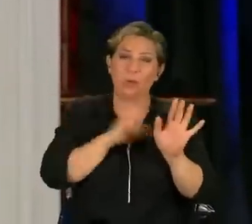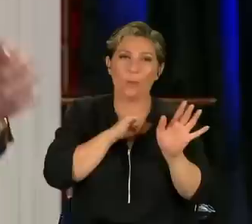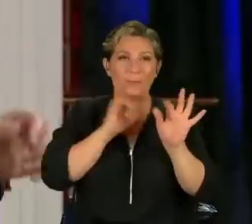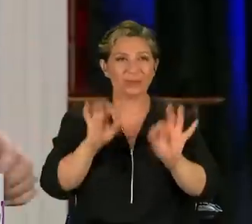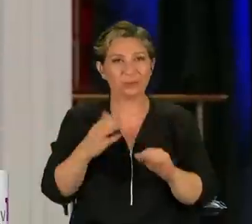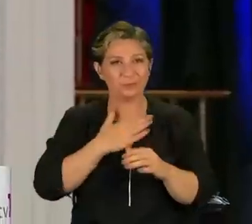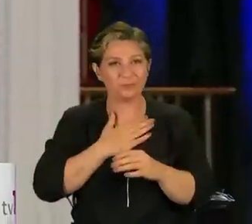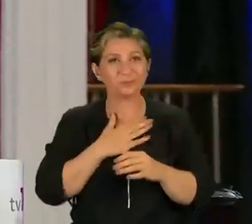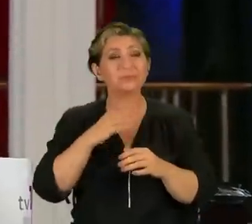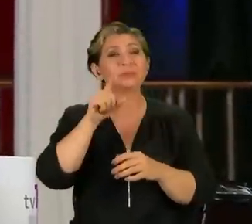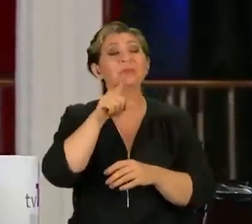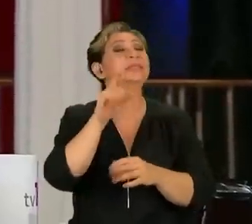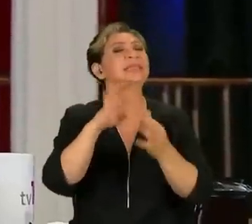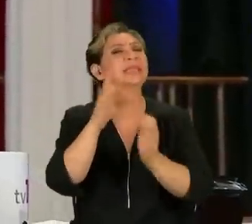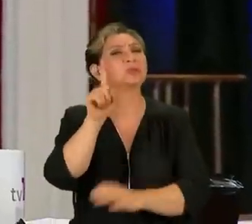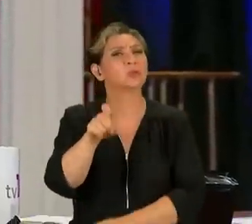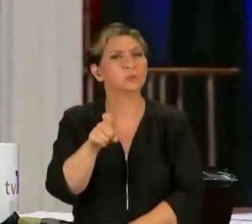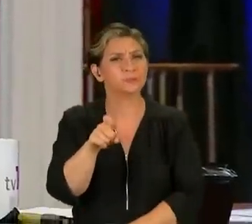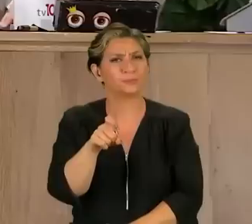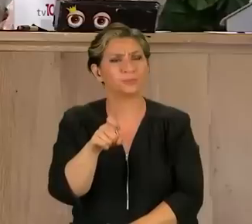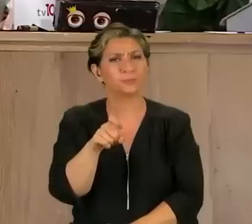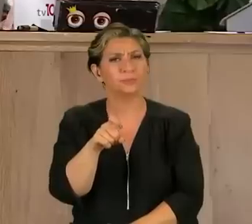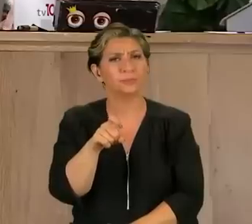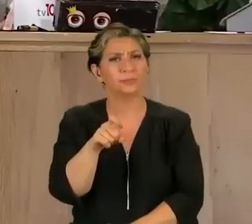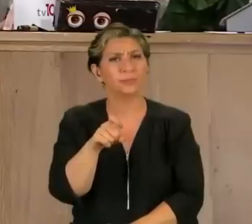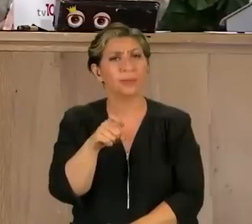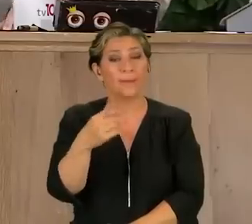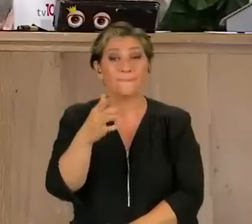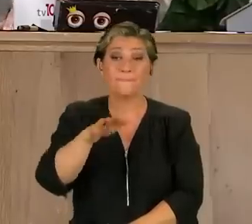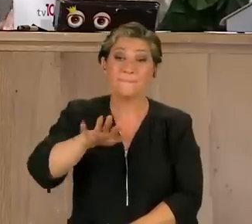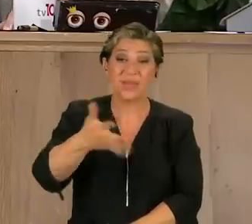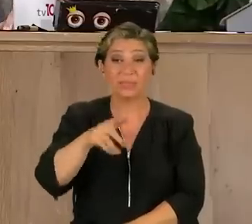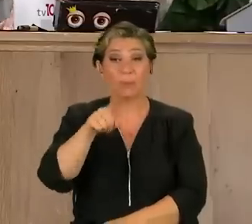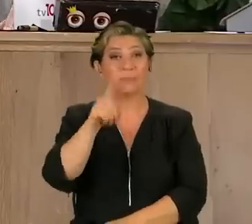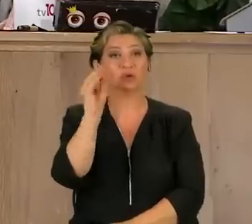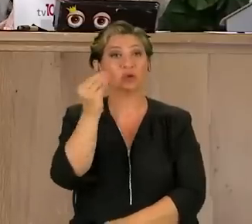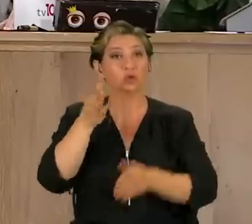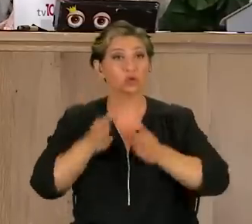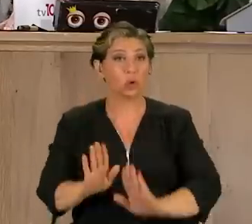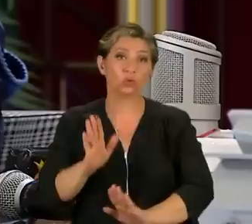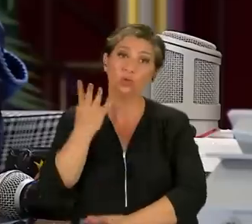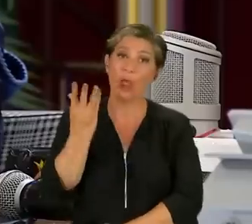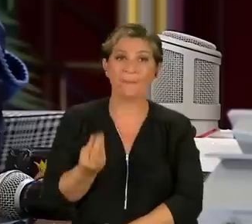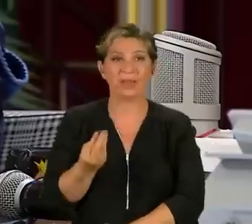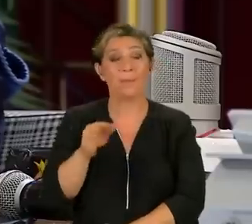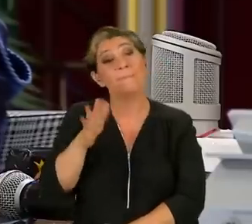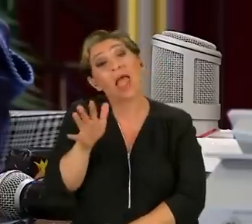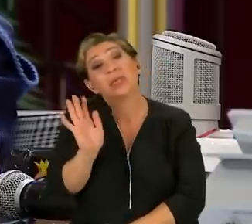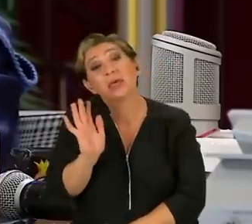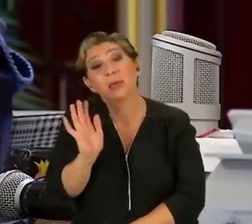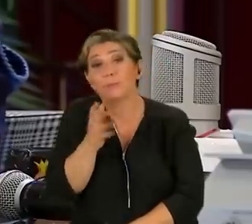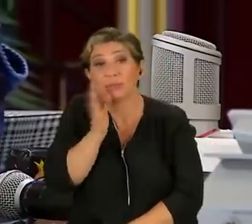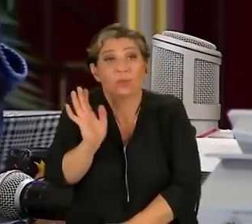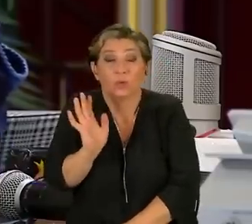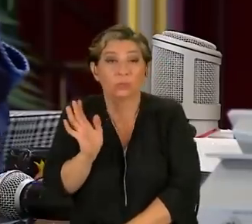ben korkmaya başladım. Peki hayır, şunun için soruyorum. Belki de böyle bir çocuk doğdu diyorsun. Evet. Belki. Ha,